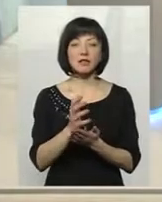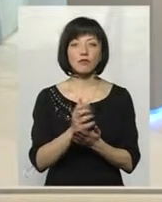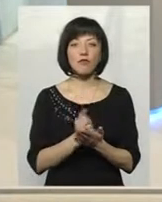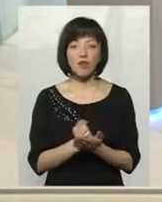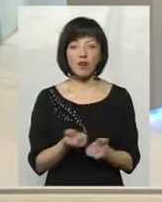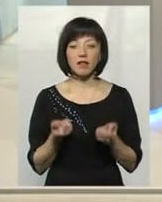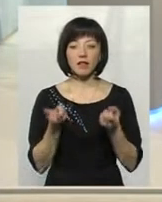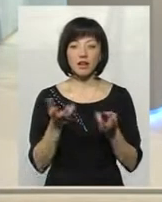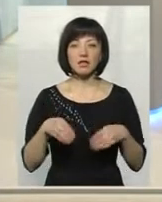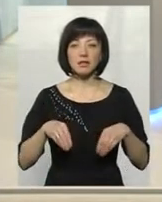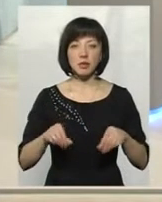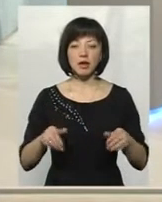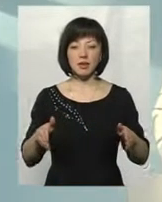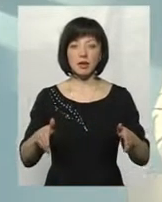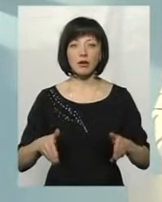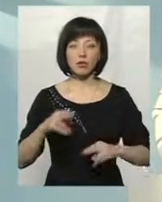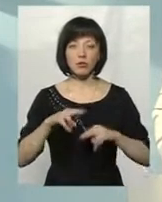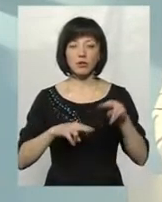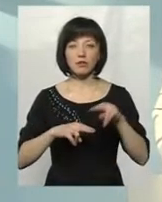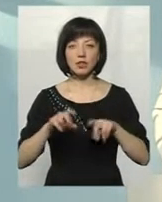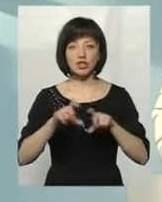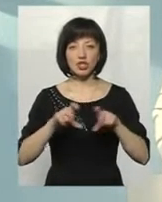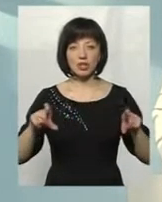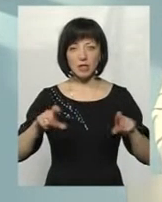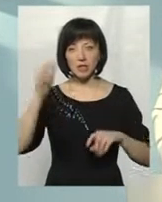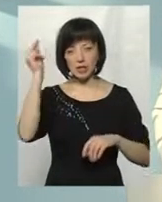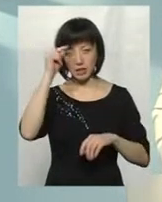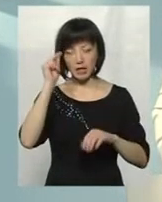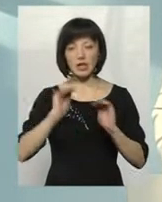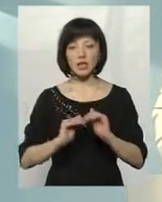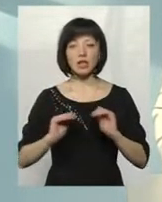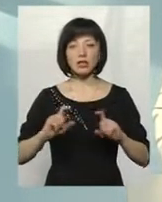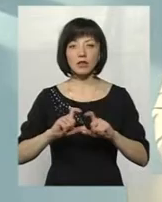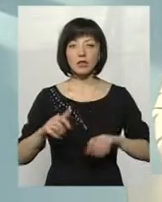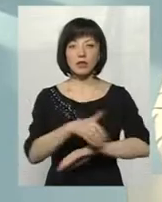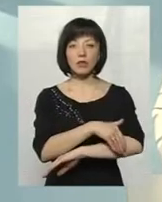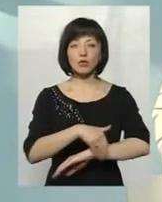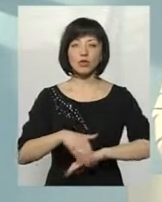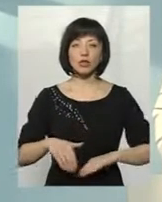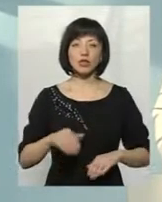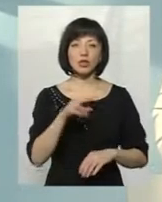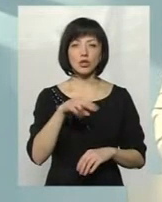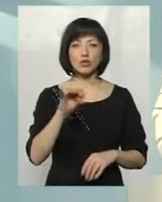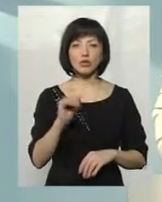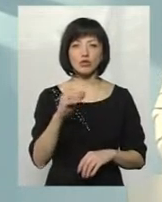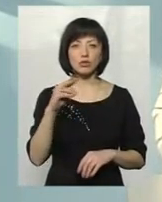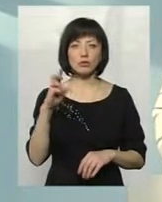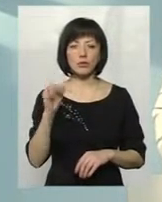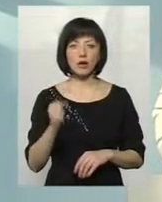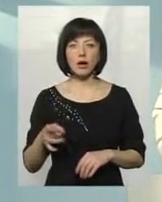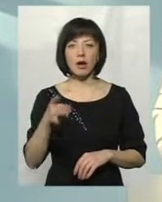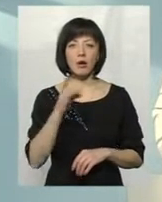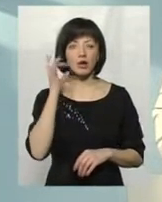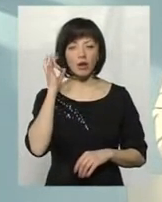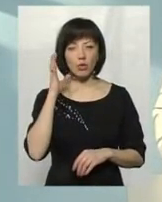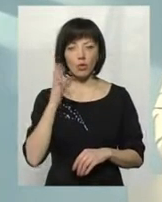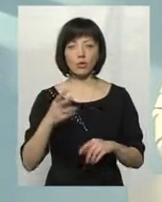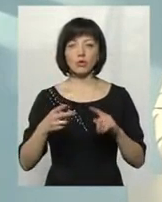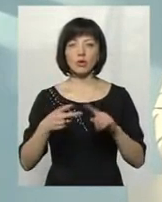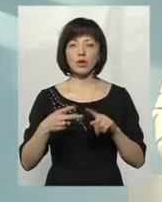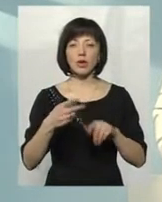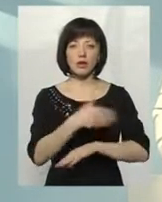кілька земельних ділянок для будівництва шкіл і дитячих садочків. Це на вулиці Дружби, район Катіону, це